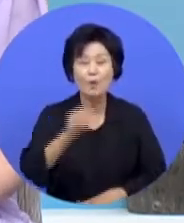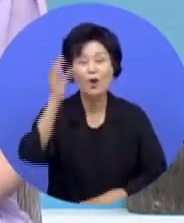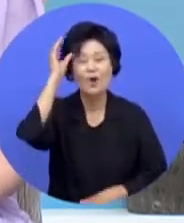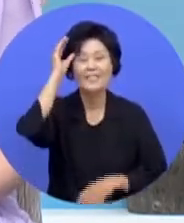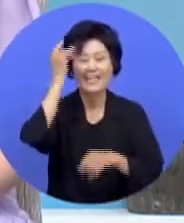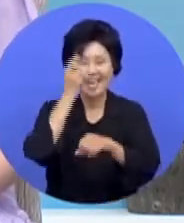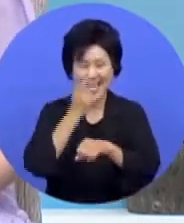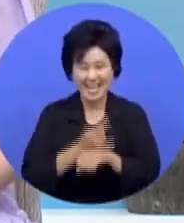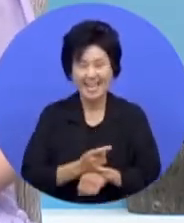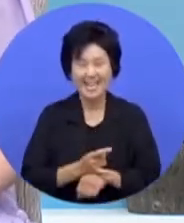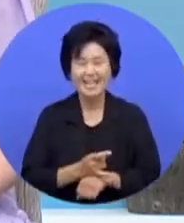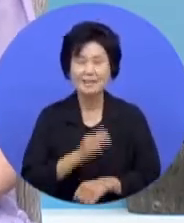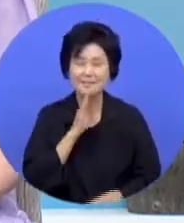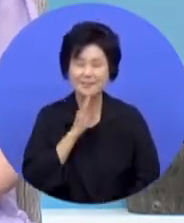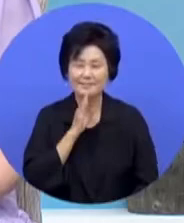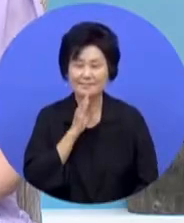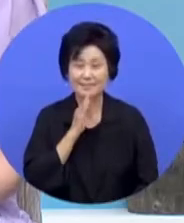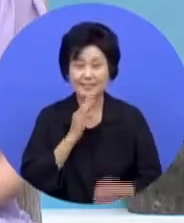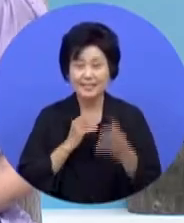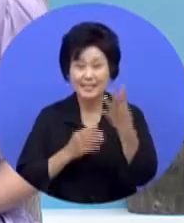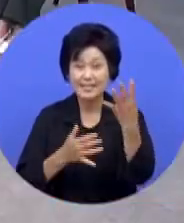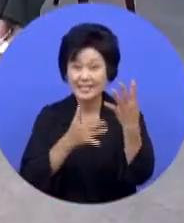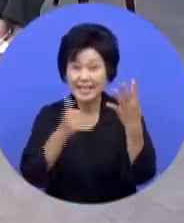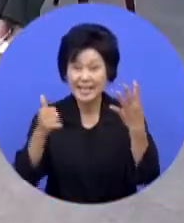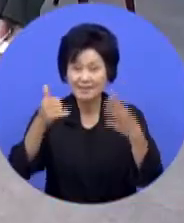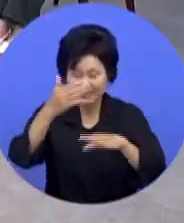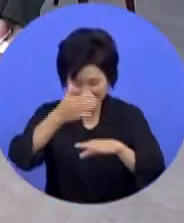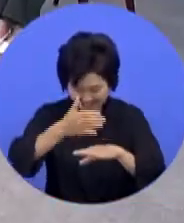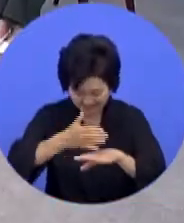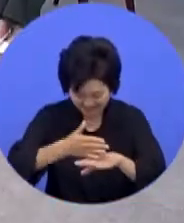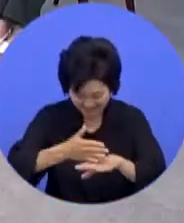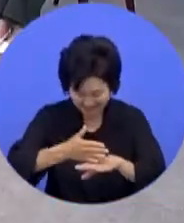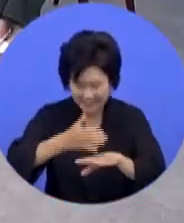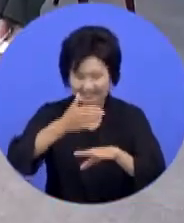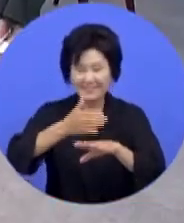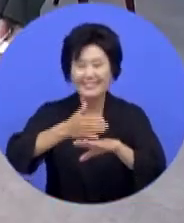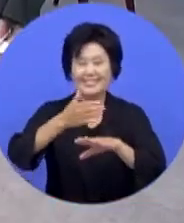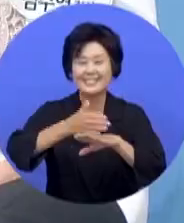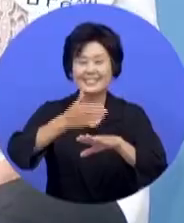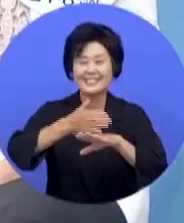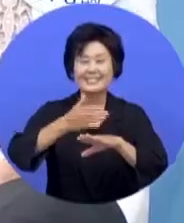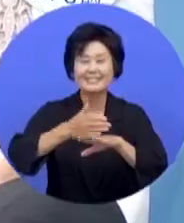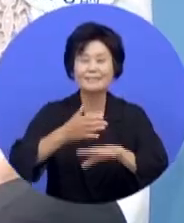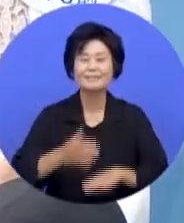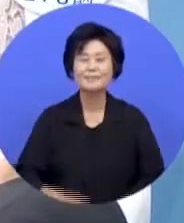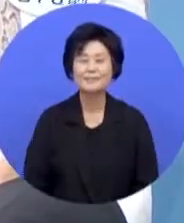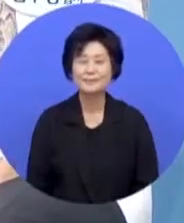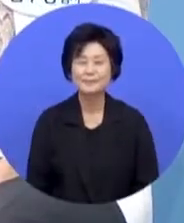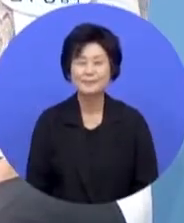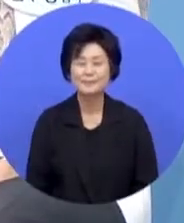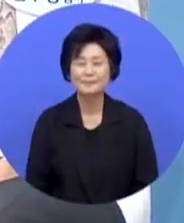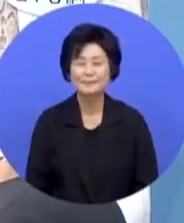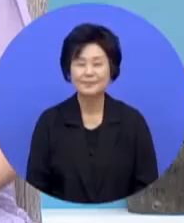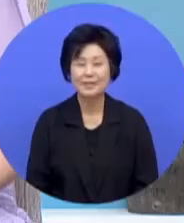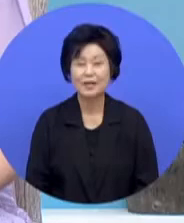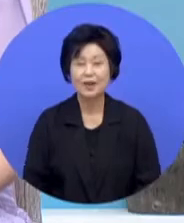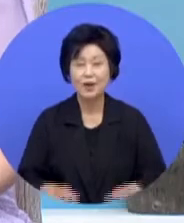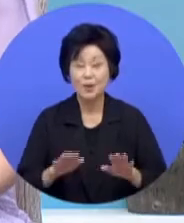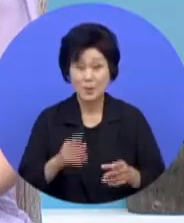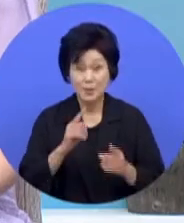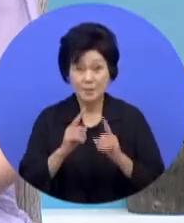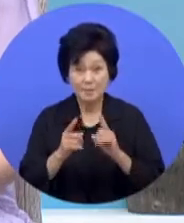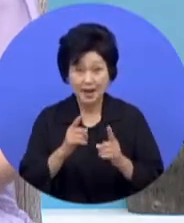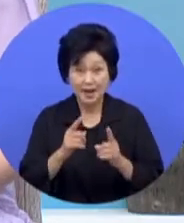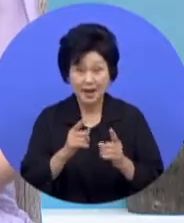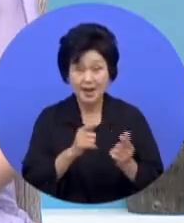기대해였습니다. 맞습니다. 자, 오늘 네 분 고맙습니다. 네, 인사 나눕니다. 감사합니다. 감사합니다. 네. 자, 오늘 나온 얘기처럼요.